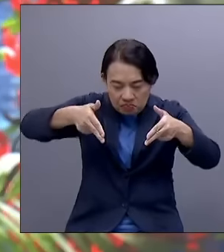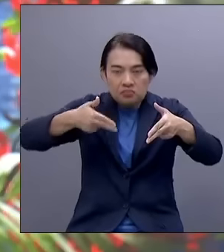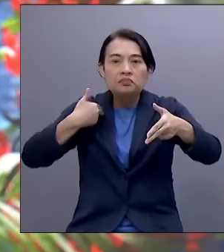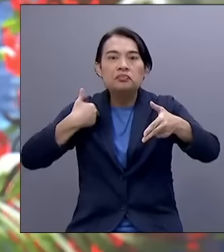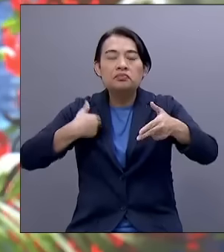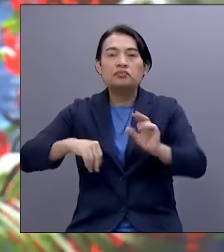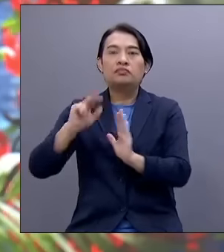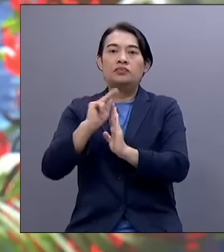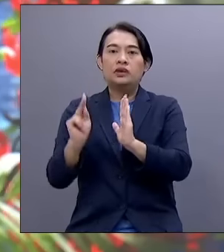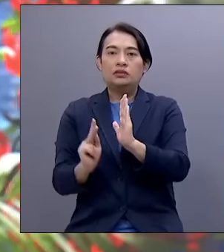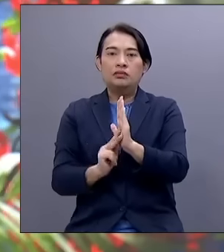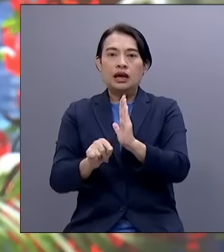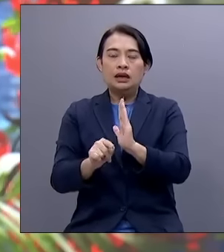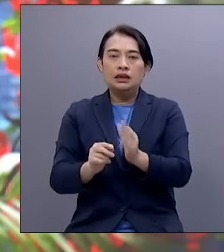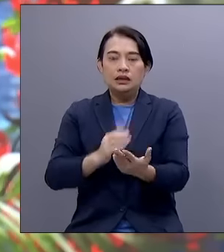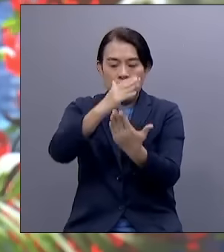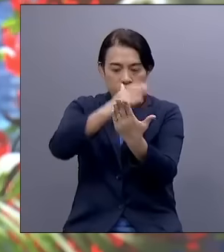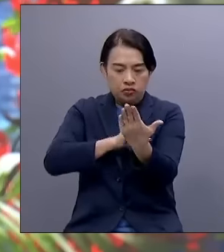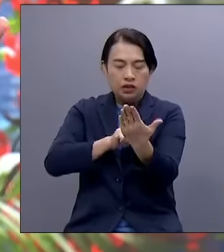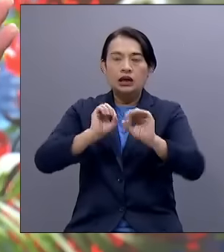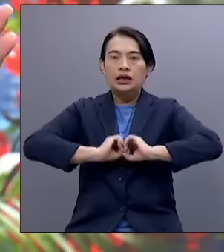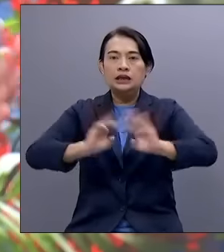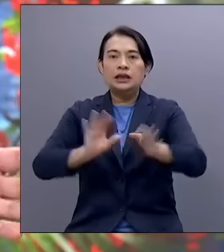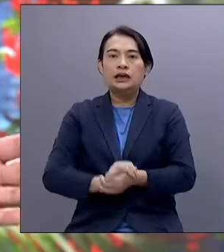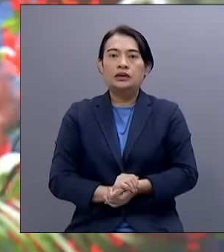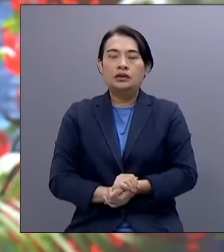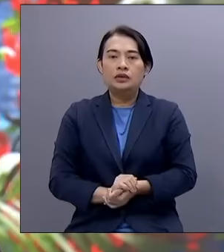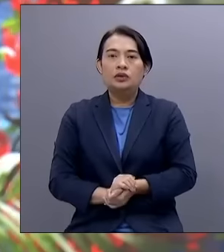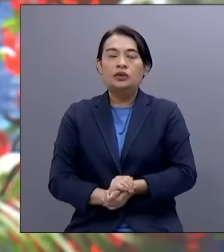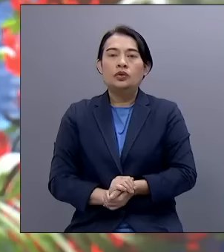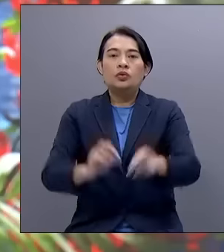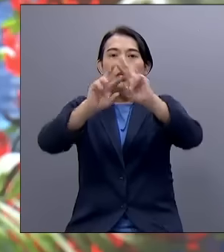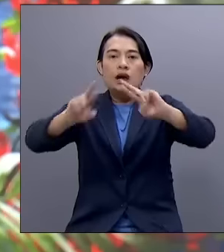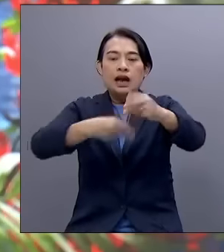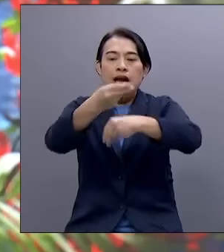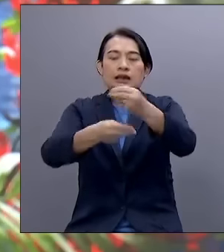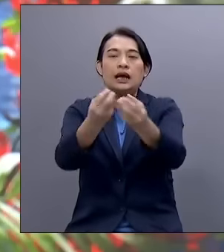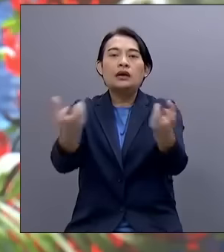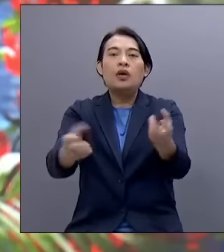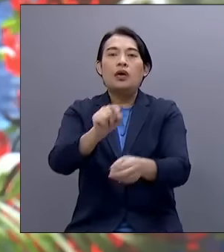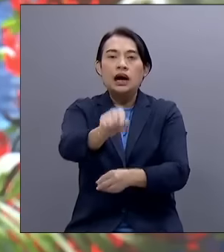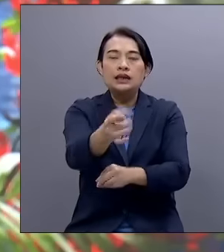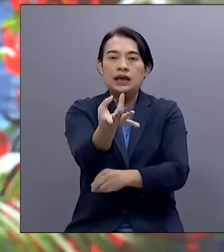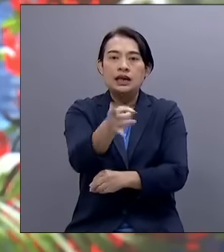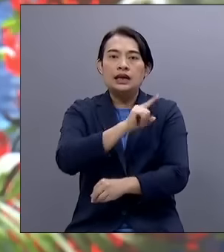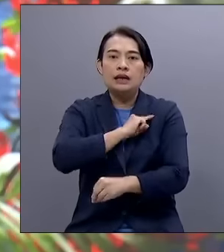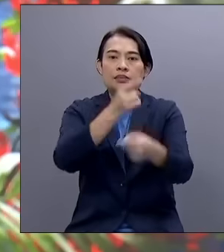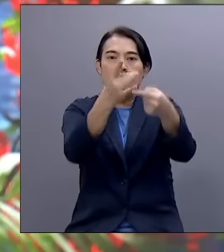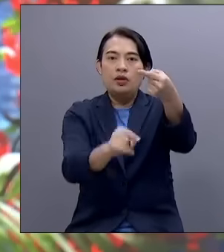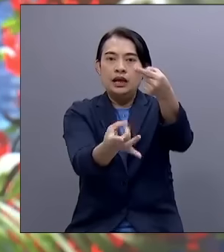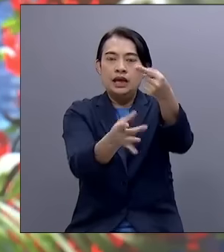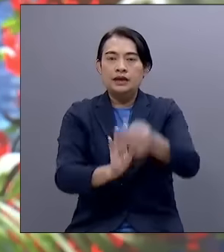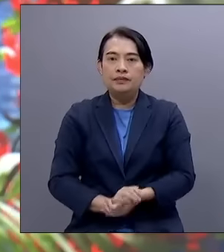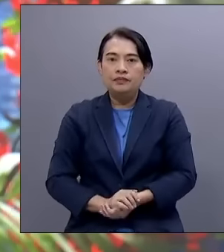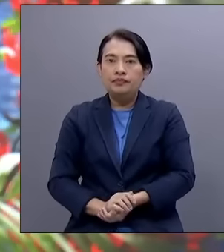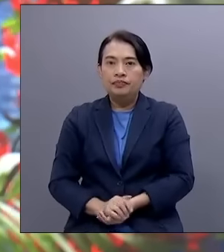กฎหมายก็เลยออกมาให้มันมีความชัดเจนมากขึ้นว่าหน้าที่ของคนขายของผู้ส่งสินค้าเนี่ยคืออะไรหน้าที่ระหว่างคนที่